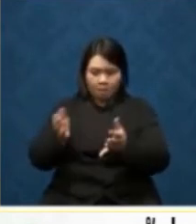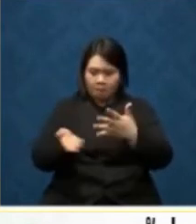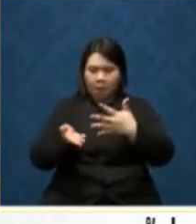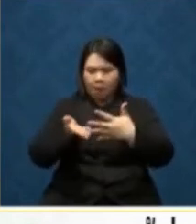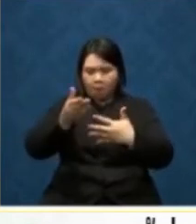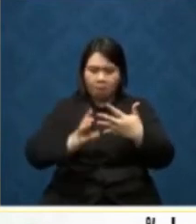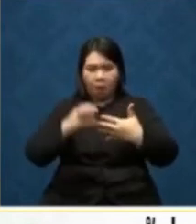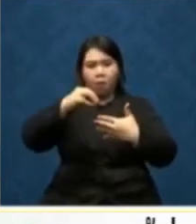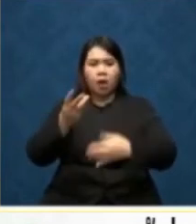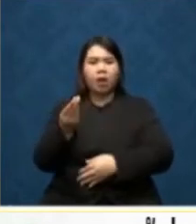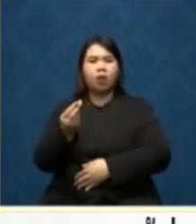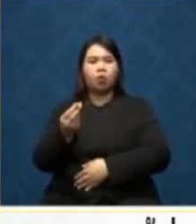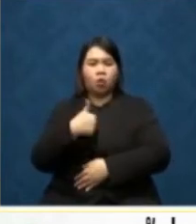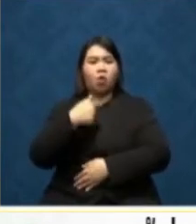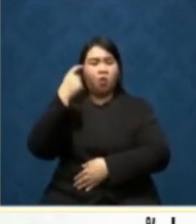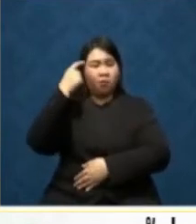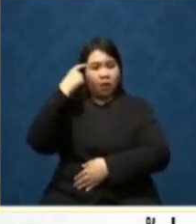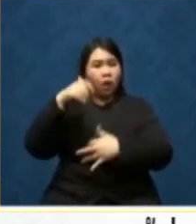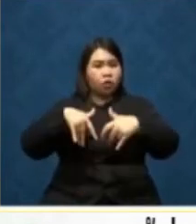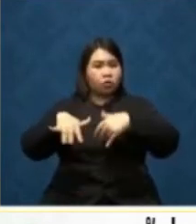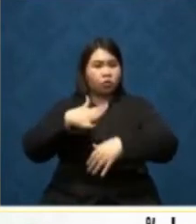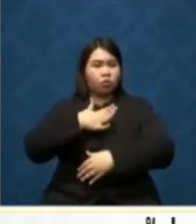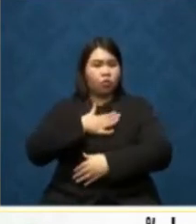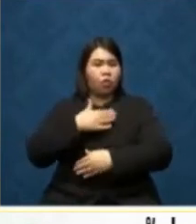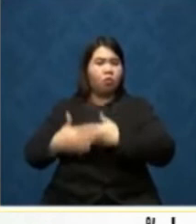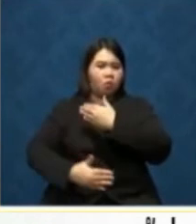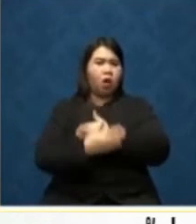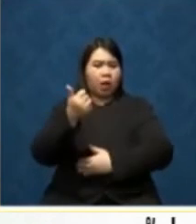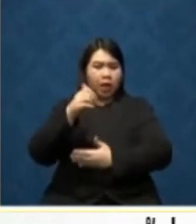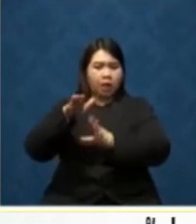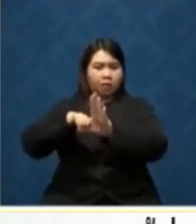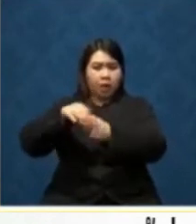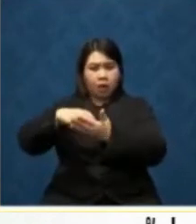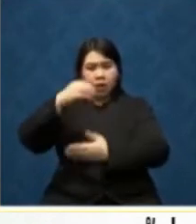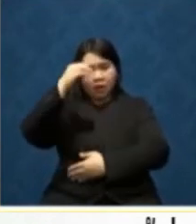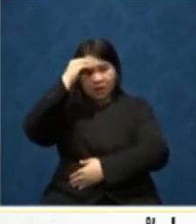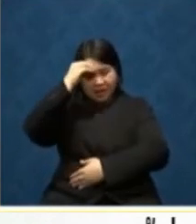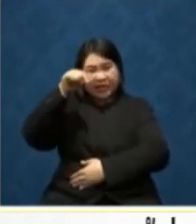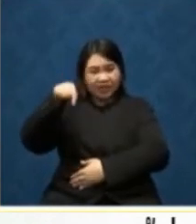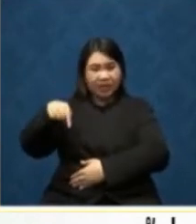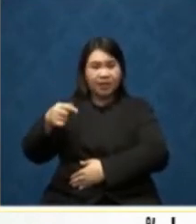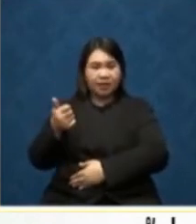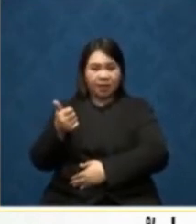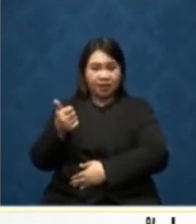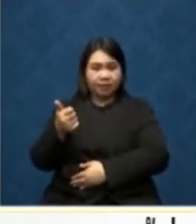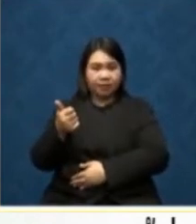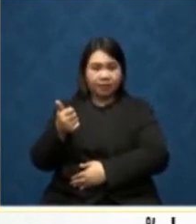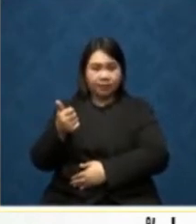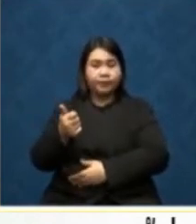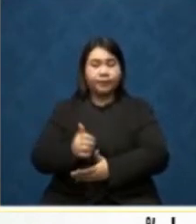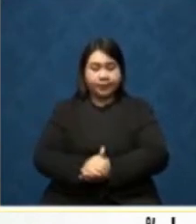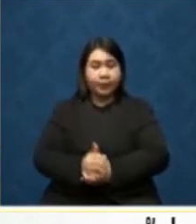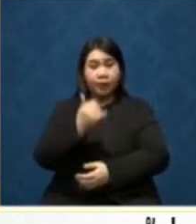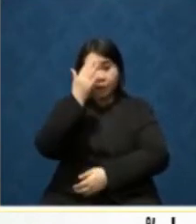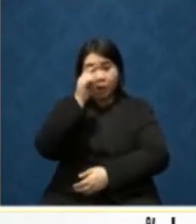ไปเป็นมหาลยเอกชนซึงมีการประหจัดการที่กระชับมากขึ้น ผมยงหวงวาพี่น้องบ้านผมจะมี